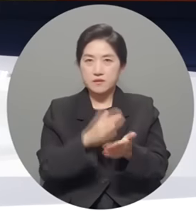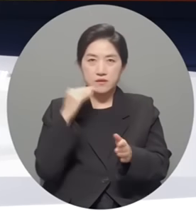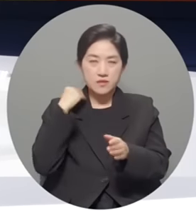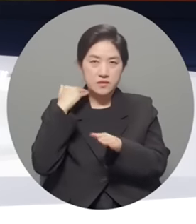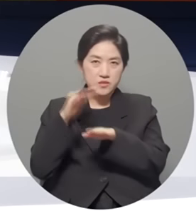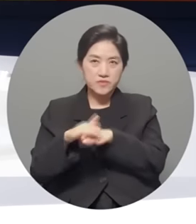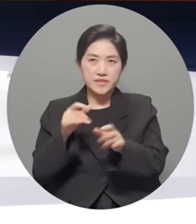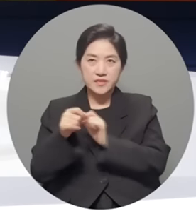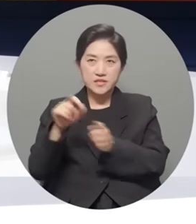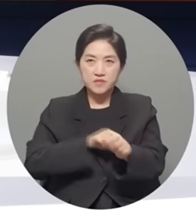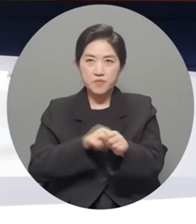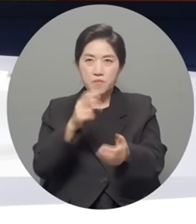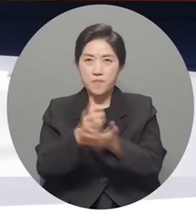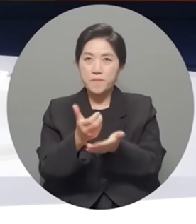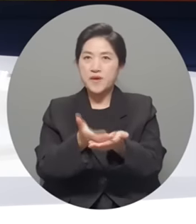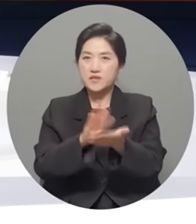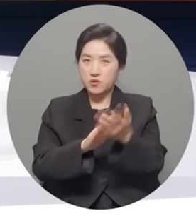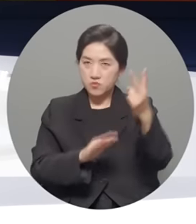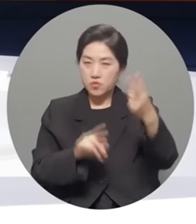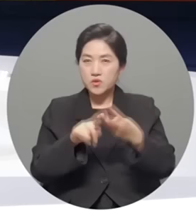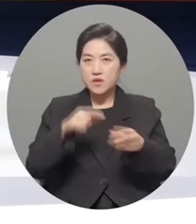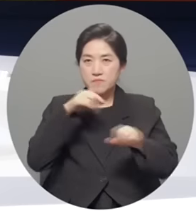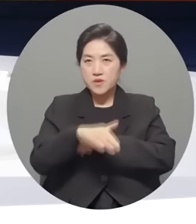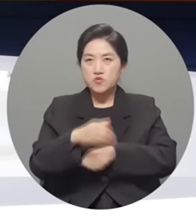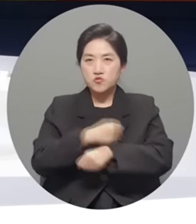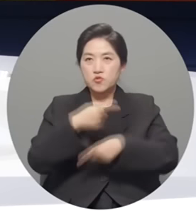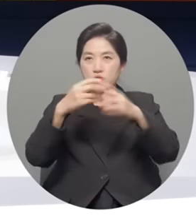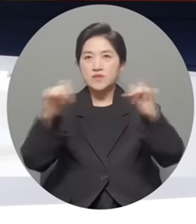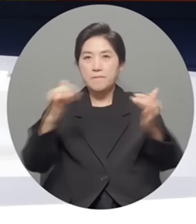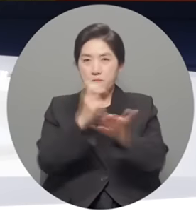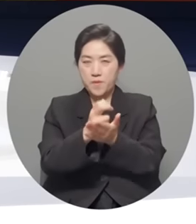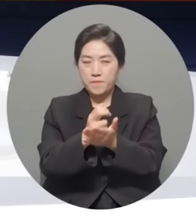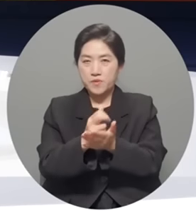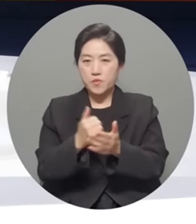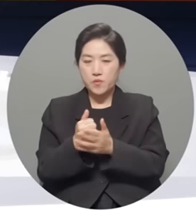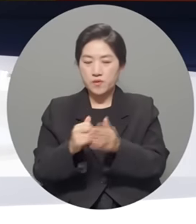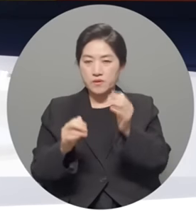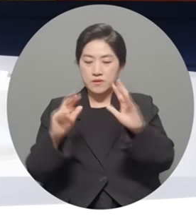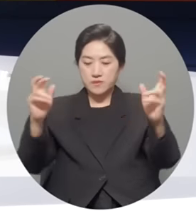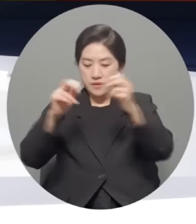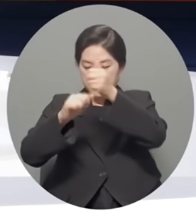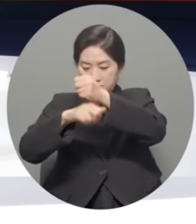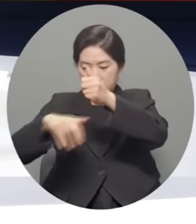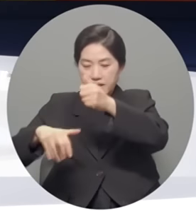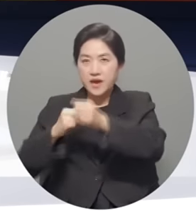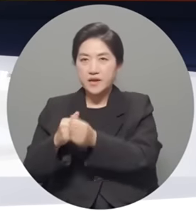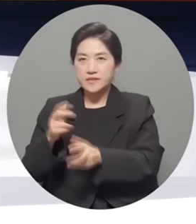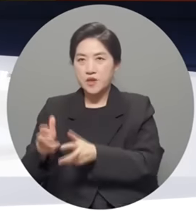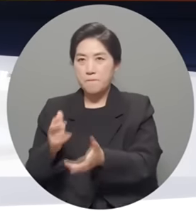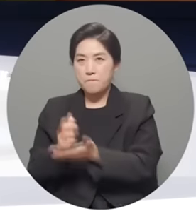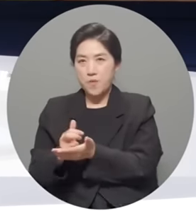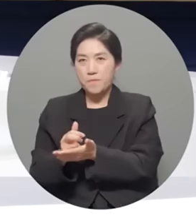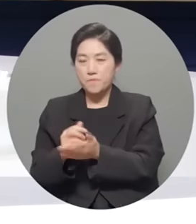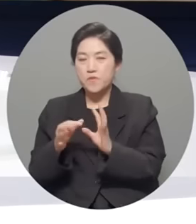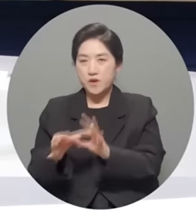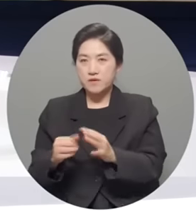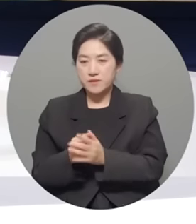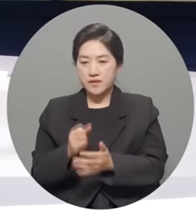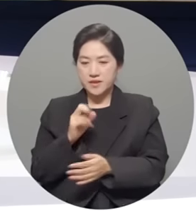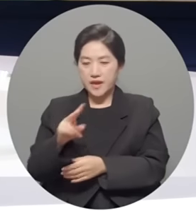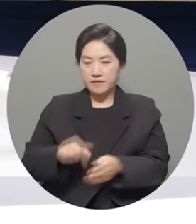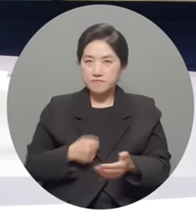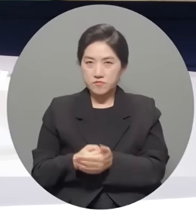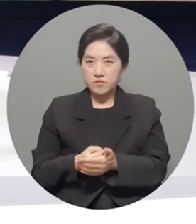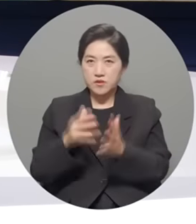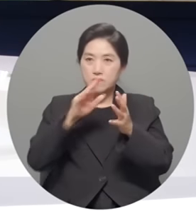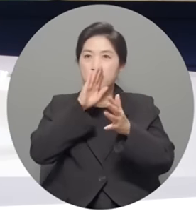개정안에 이어서 오늘은 민주유공자법과 가맹사업법 개정안을 야당 단독으로 국회 본회의에 넘겼습니다. 다음